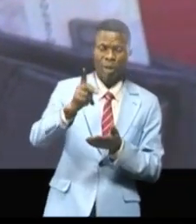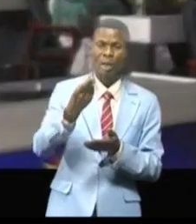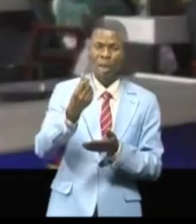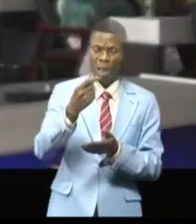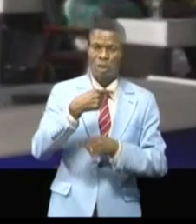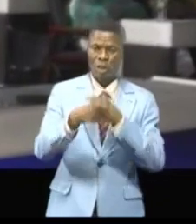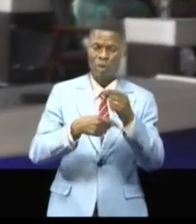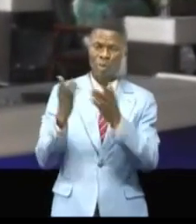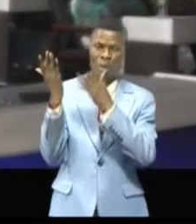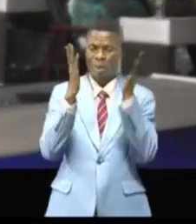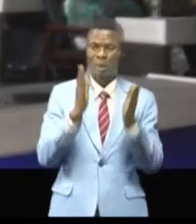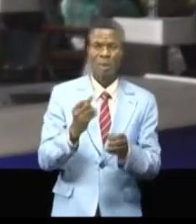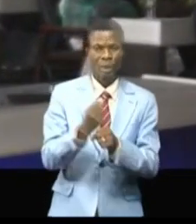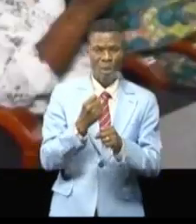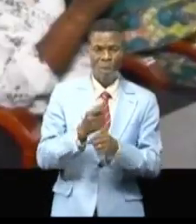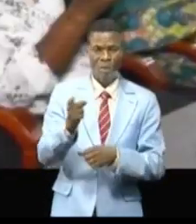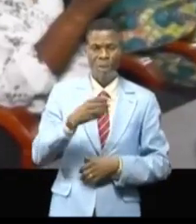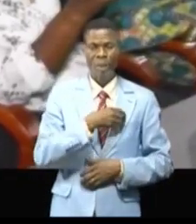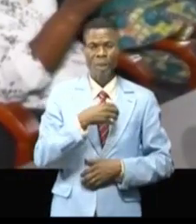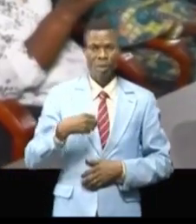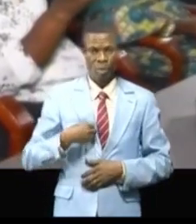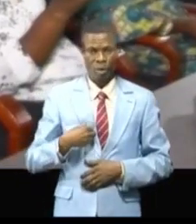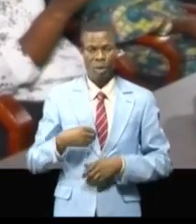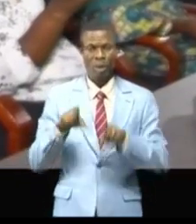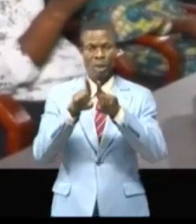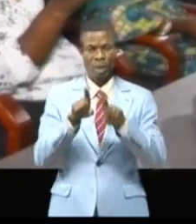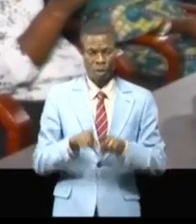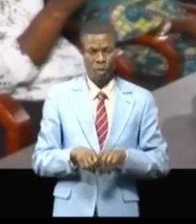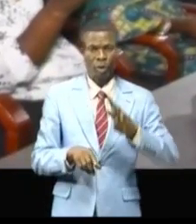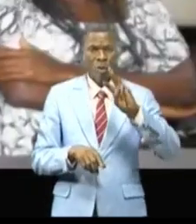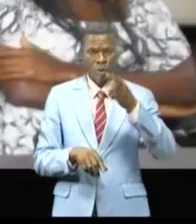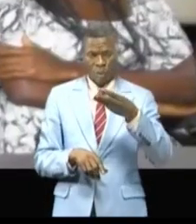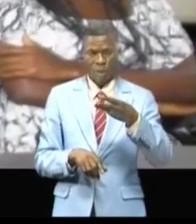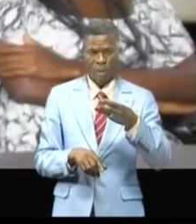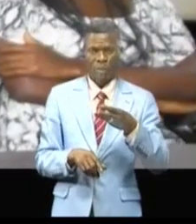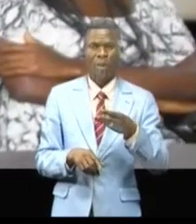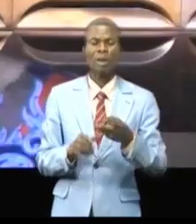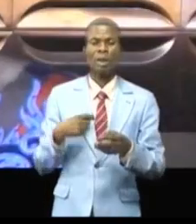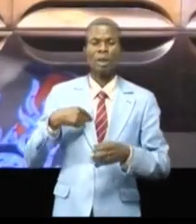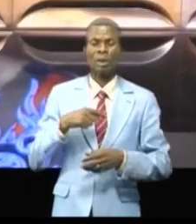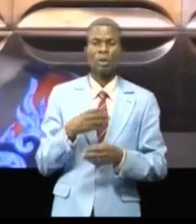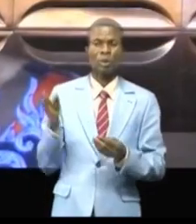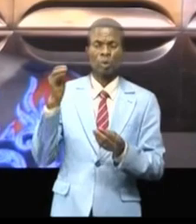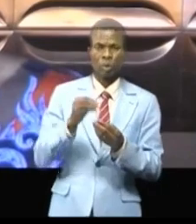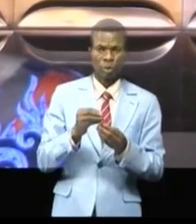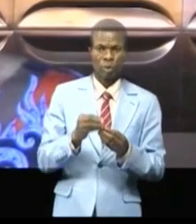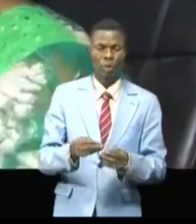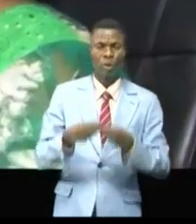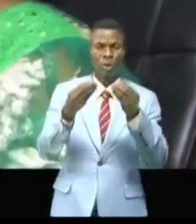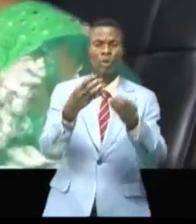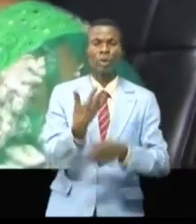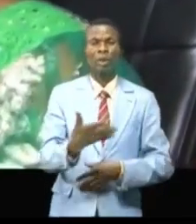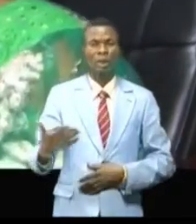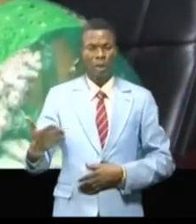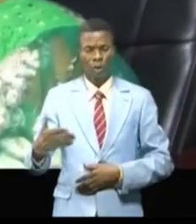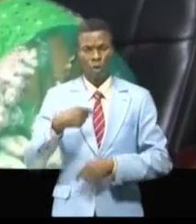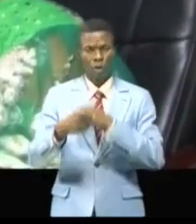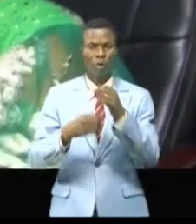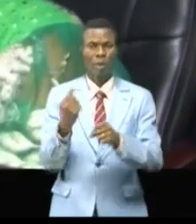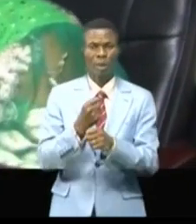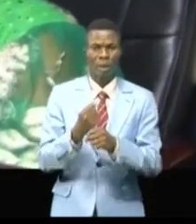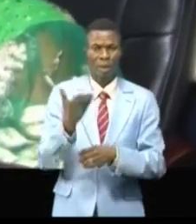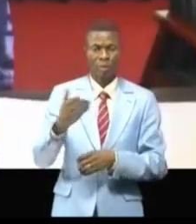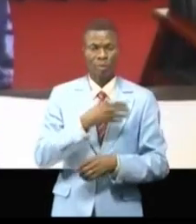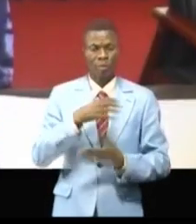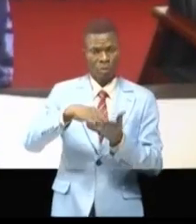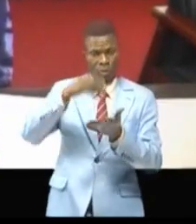démarrage aux femmes impliquées et puis ça sera livraison d'équipements. Les femmes ainsi